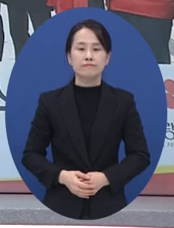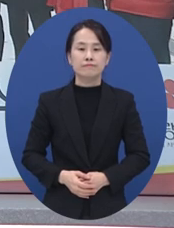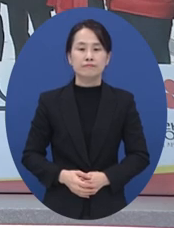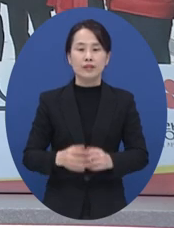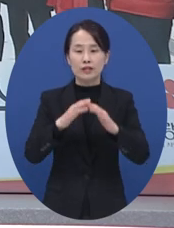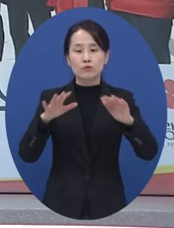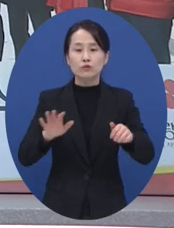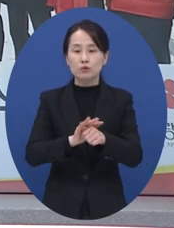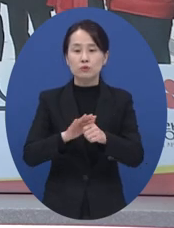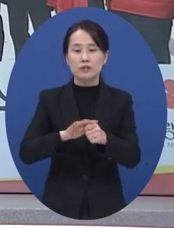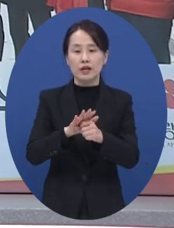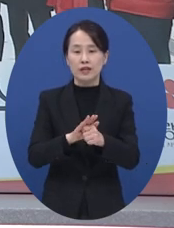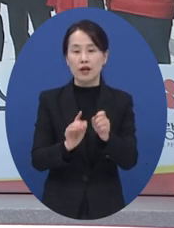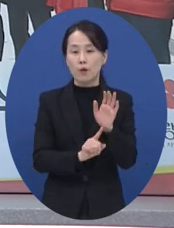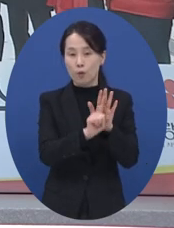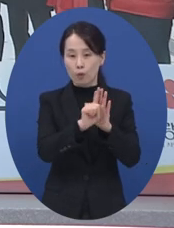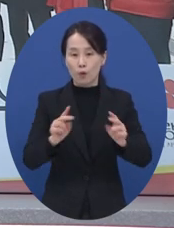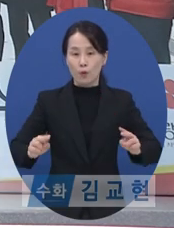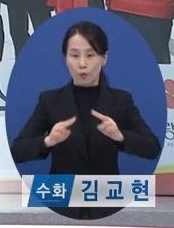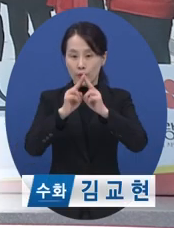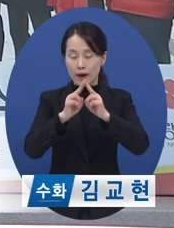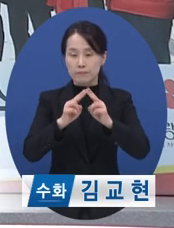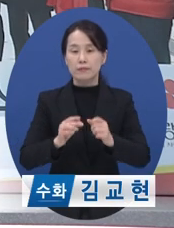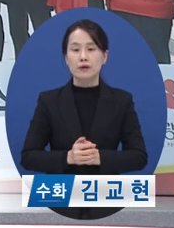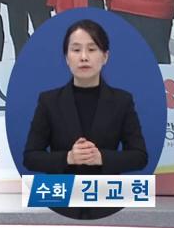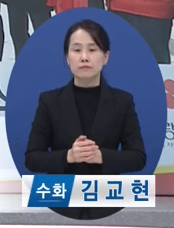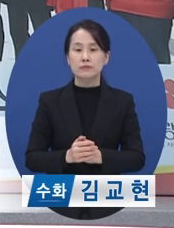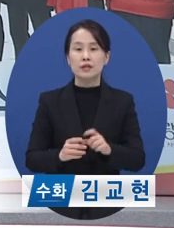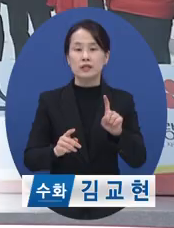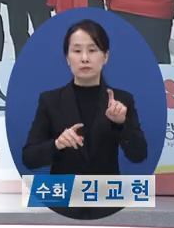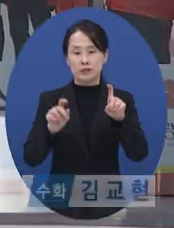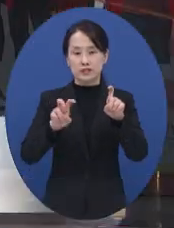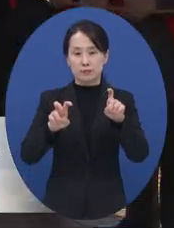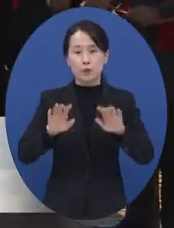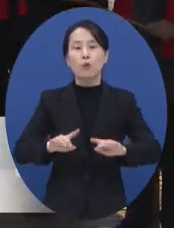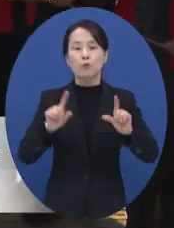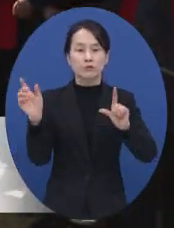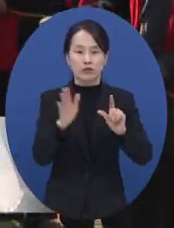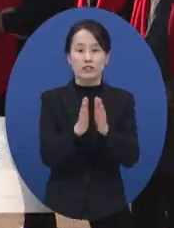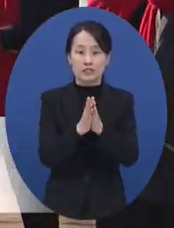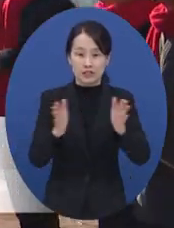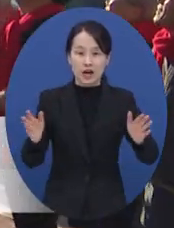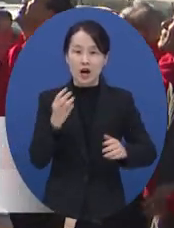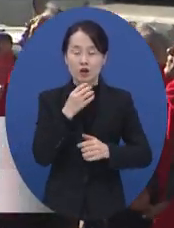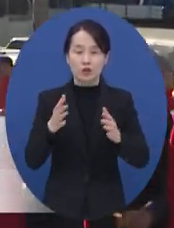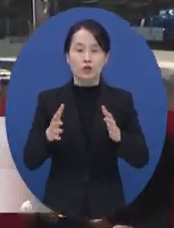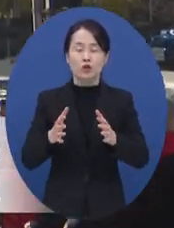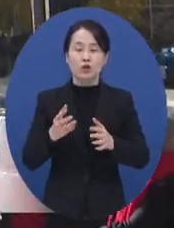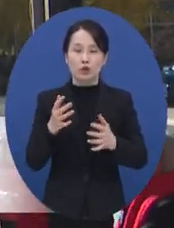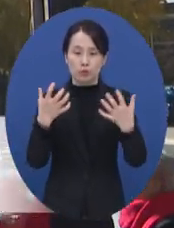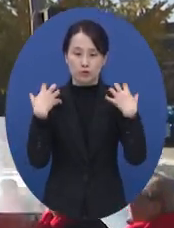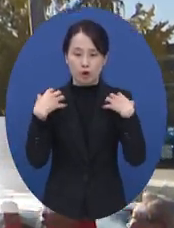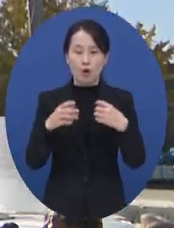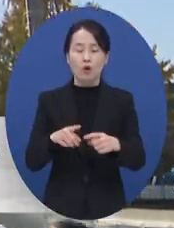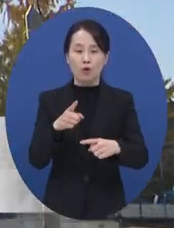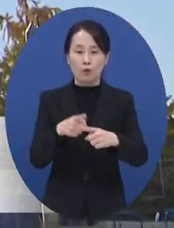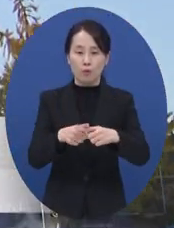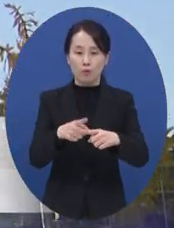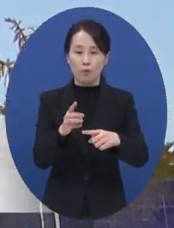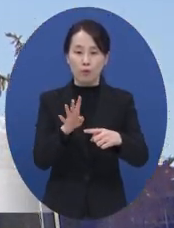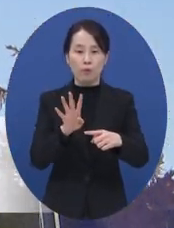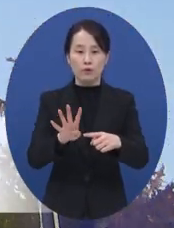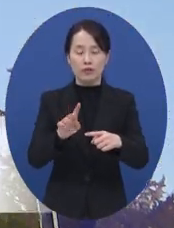이웃을 돕는 사랑의 온도탑 모금이 21 오늘부터 시작됐습니다 경기도청 5 거리에 세워진 경제학 온도탑 은